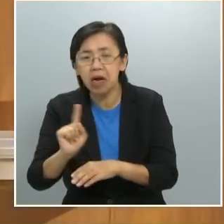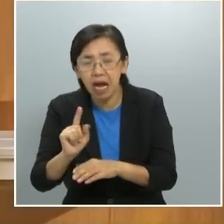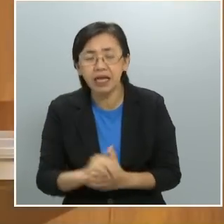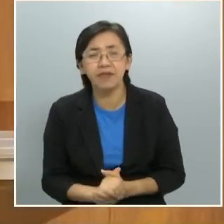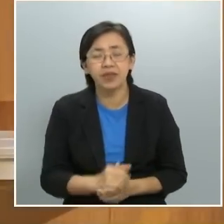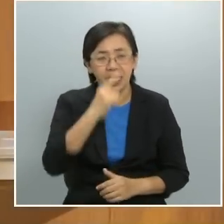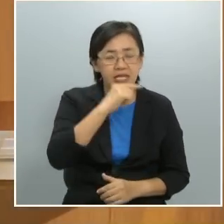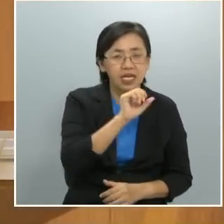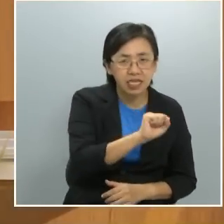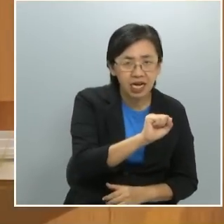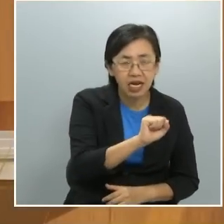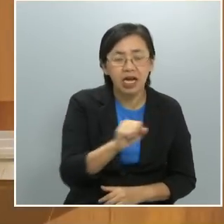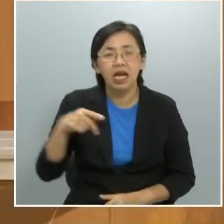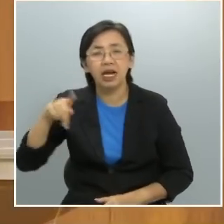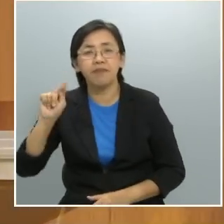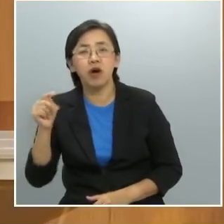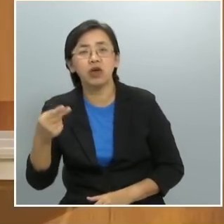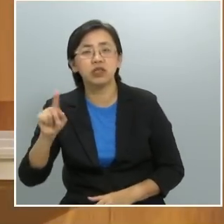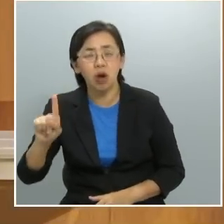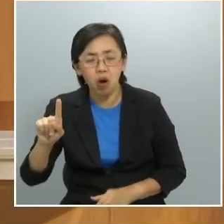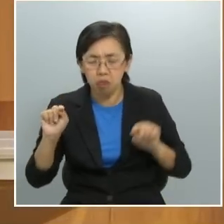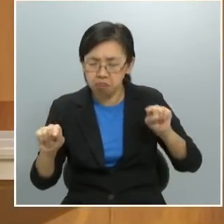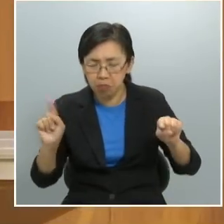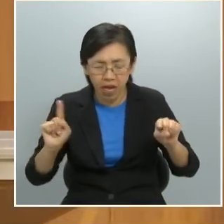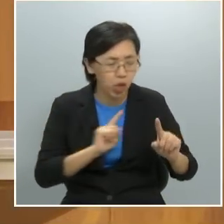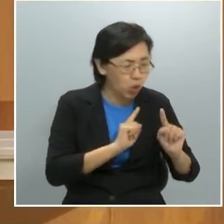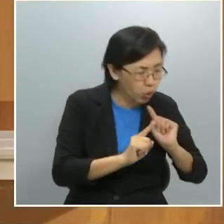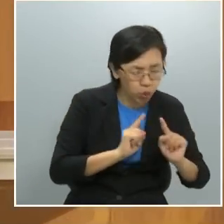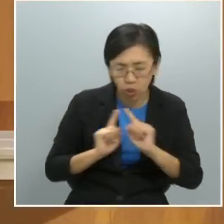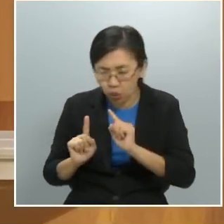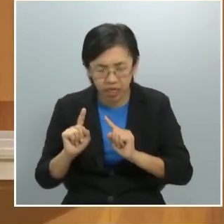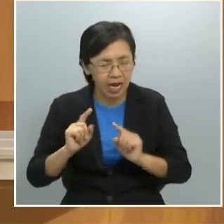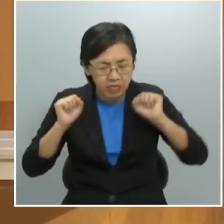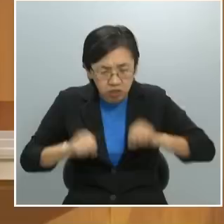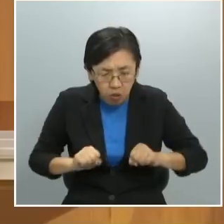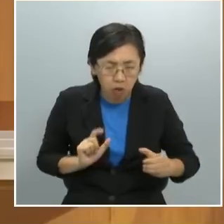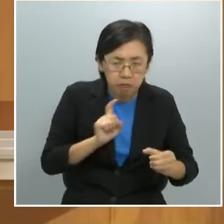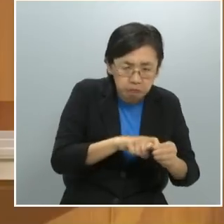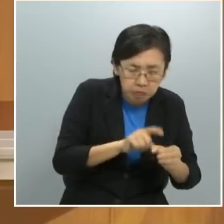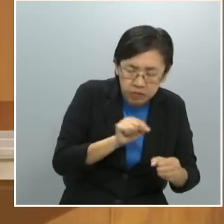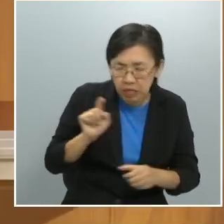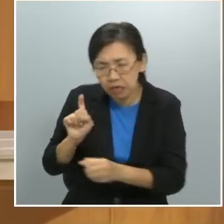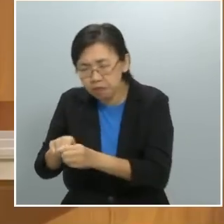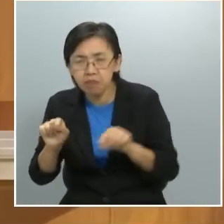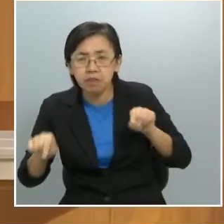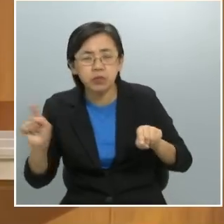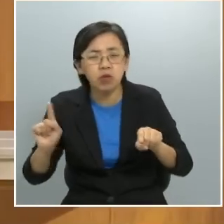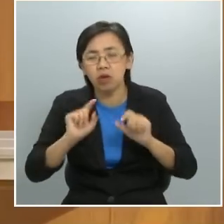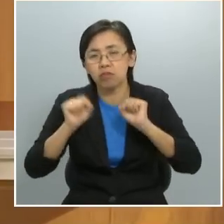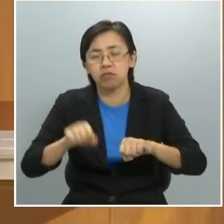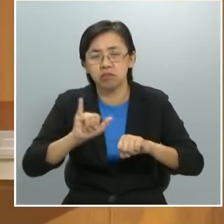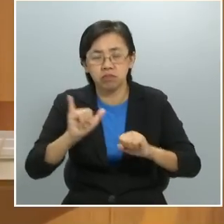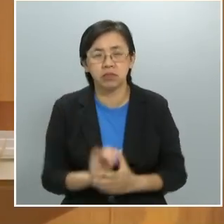ร้างไทยกับพรรคเป็นธรรม ยอมรับว่าคุยยังไม่เป็นทางการกับทั้ง2พรรคนะคะ รอให้ถึงเวลาก่อนแต่ก็บอกการตัดสินใจ